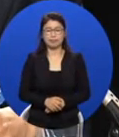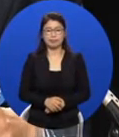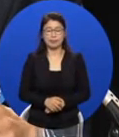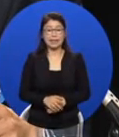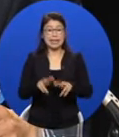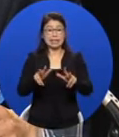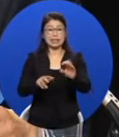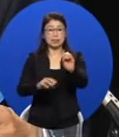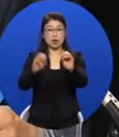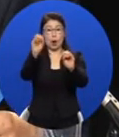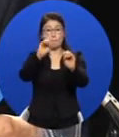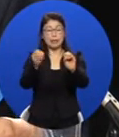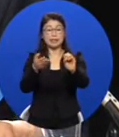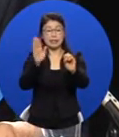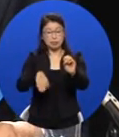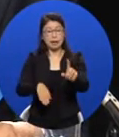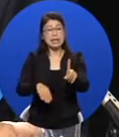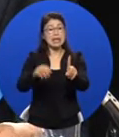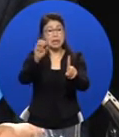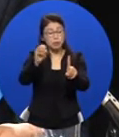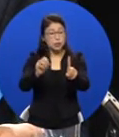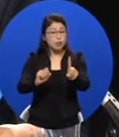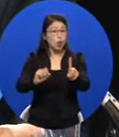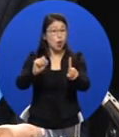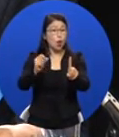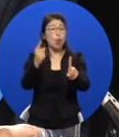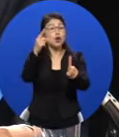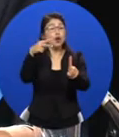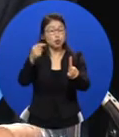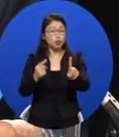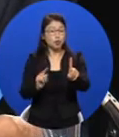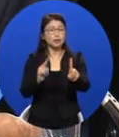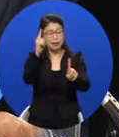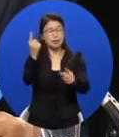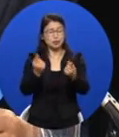그리고, 0%에서 1% 올려도 상향 조정하는 거 아닙니까?